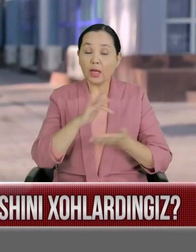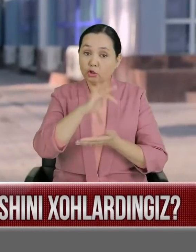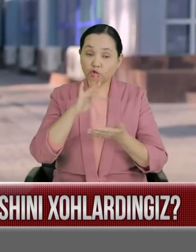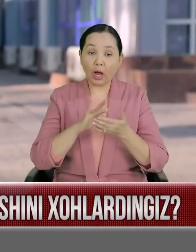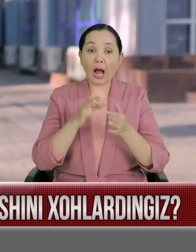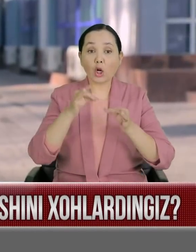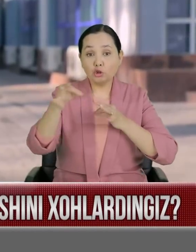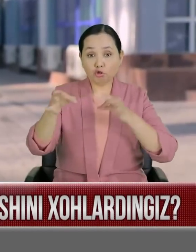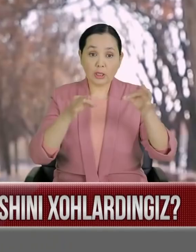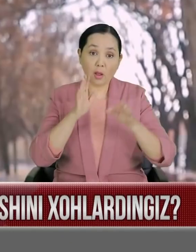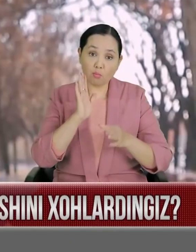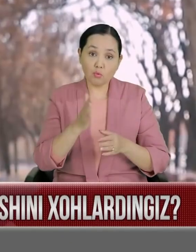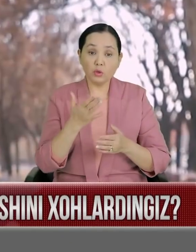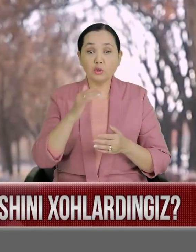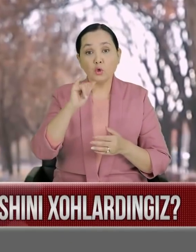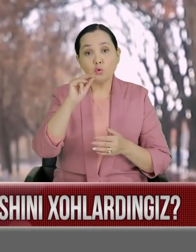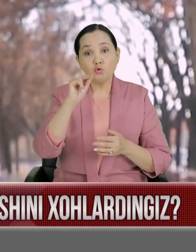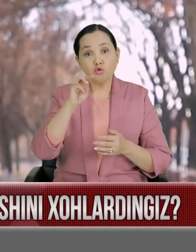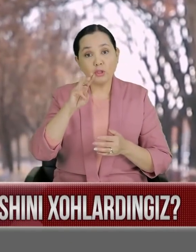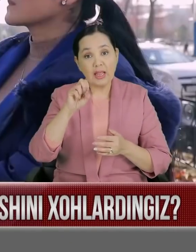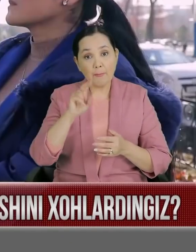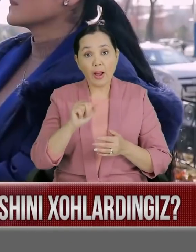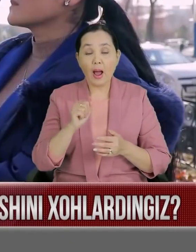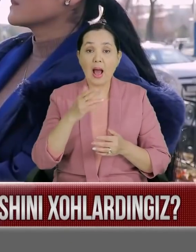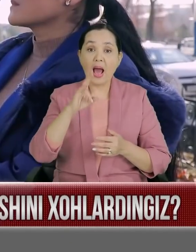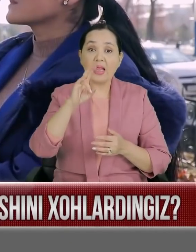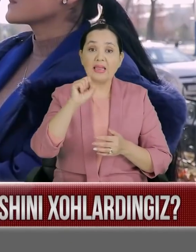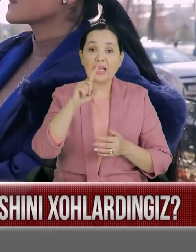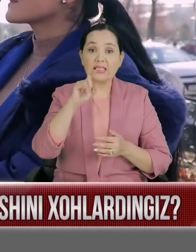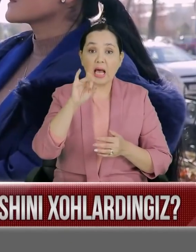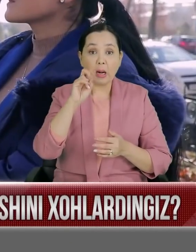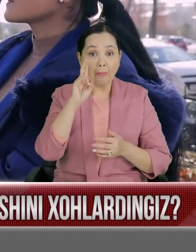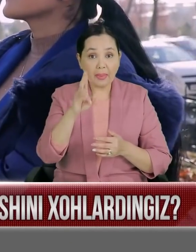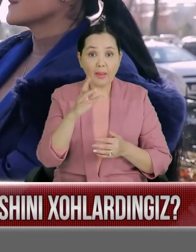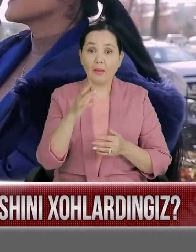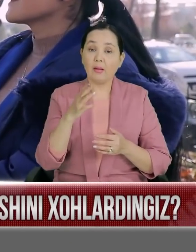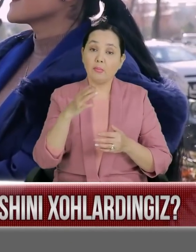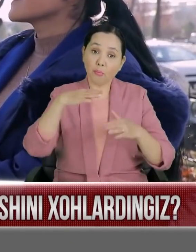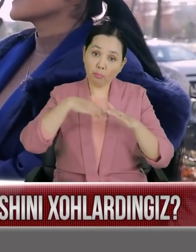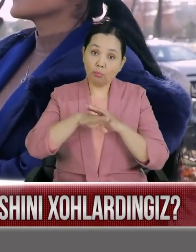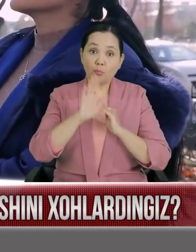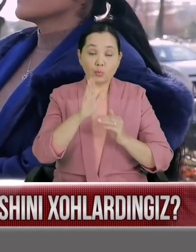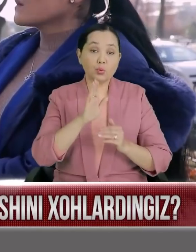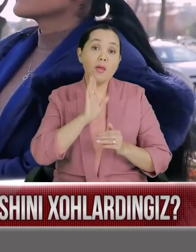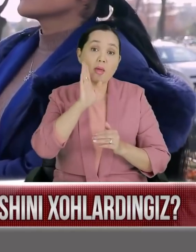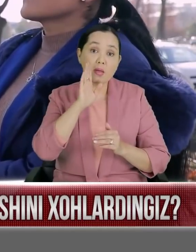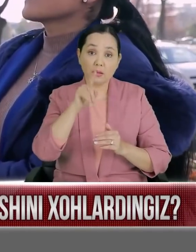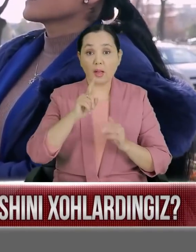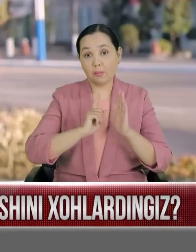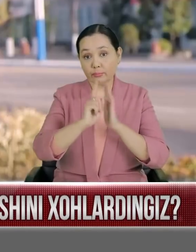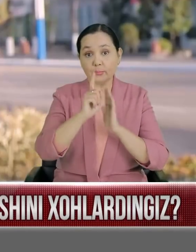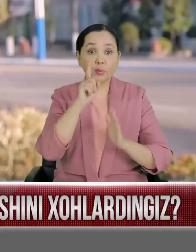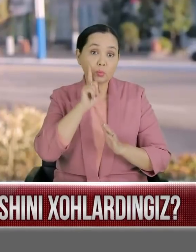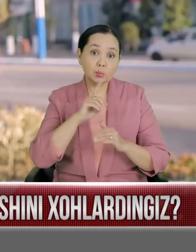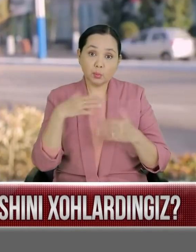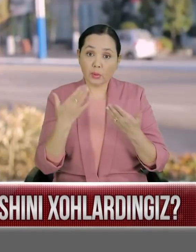Shahardan chetlarida bo'lsa. Uchtepa rayoniga, Nazarbek tomonlarga ham tushsa, asosan ertalab yo'llarda rosa probka ko'p bo'ladi.